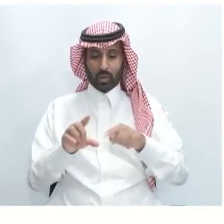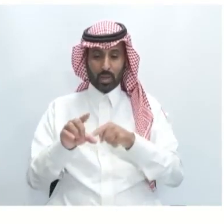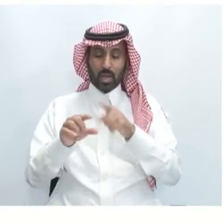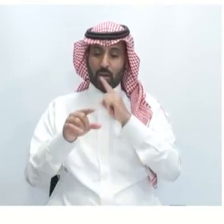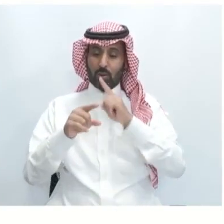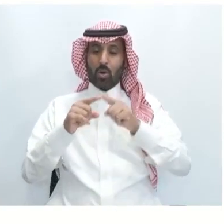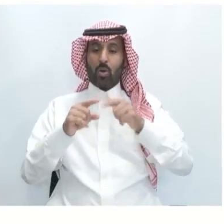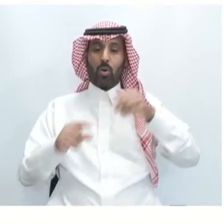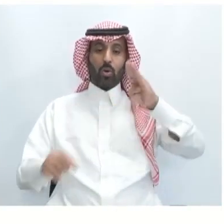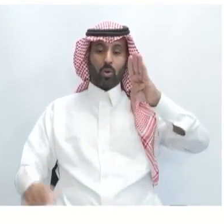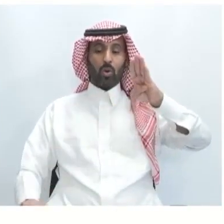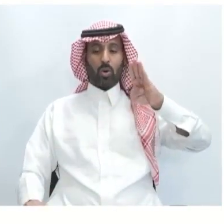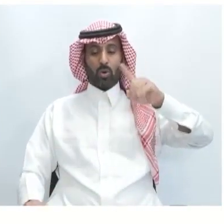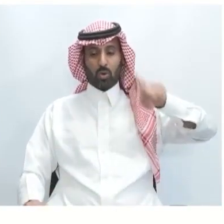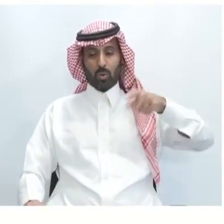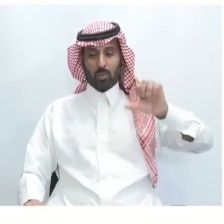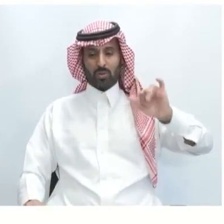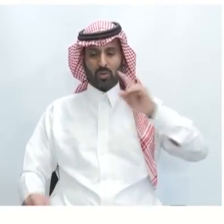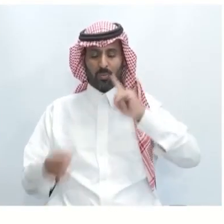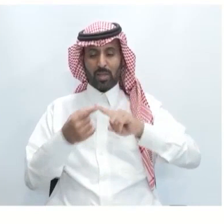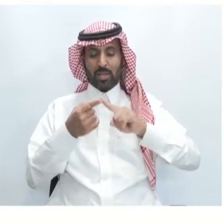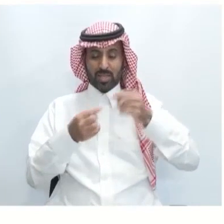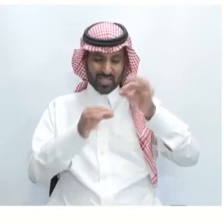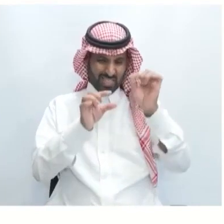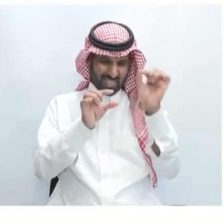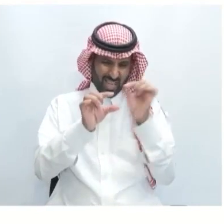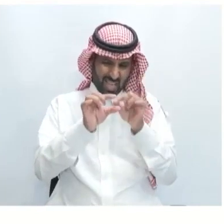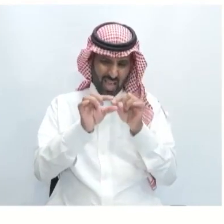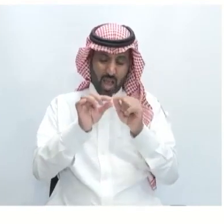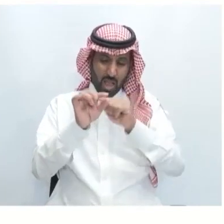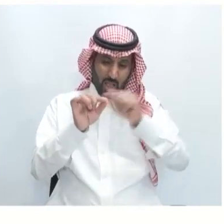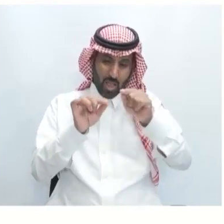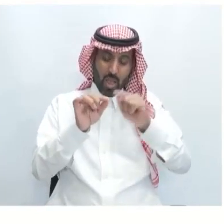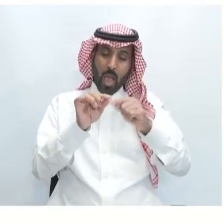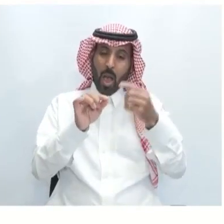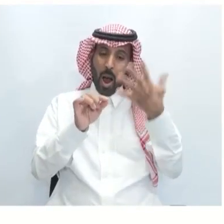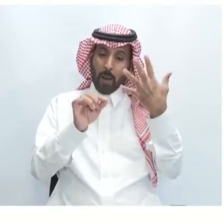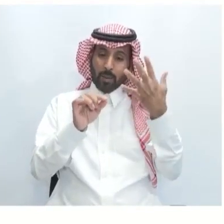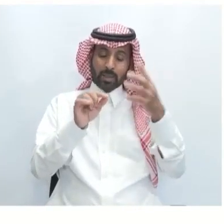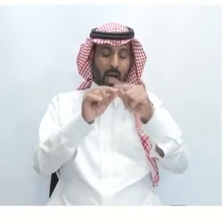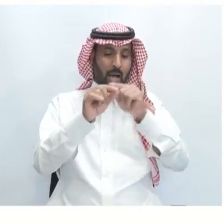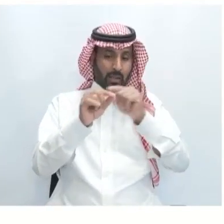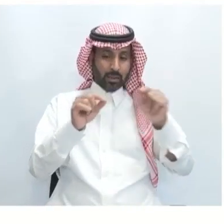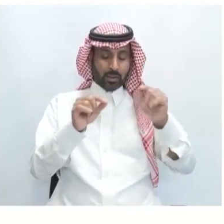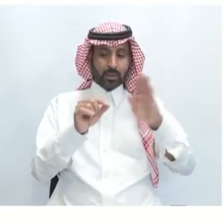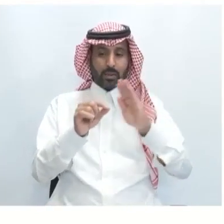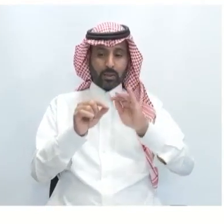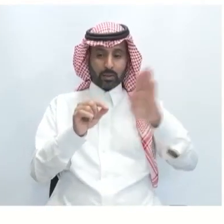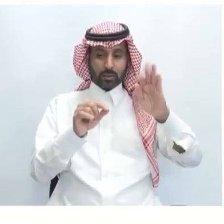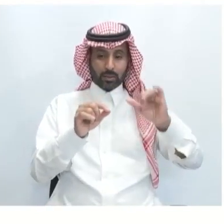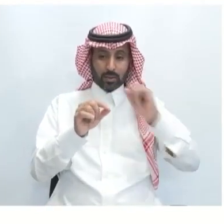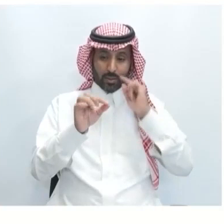البشري الواحد من جزيء الدي ان ايه الذي يبلغ طوله 5 سم تقريبا اذا قمنا